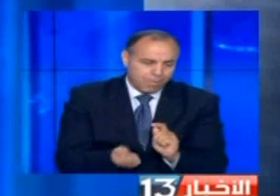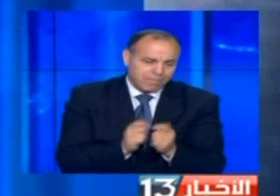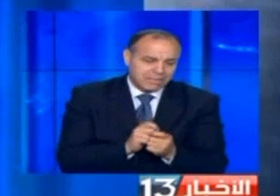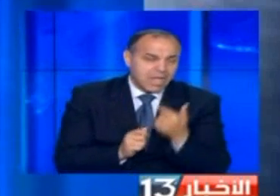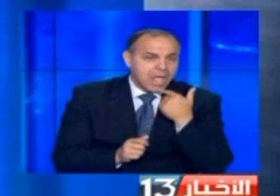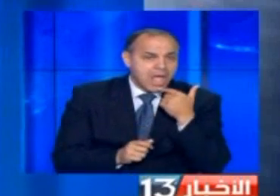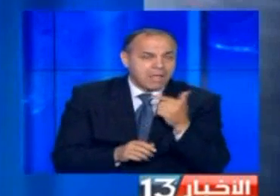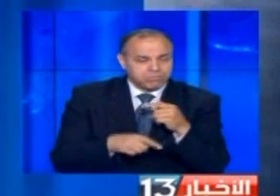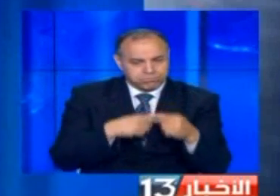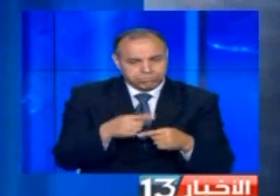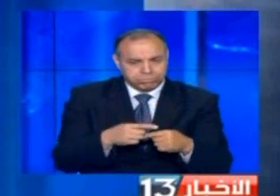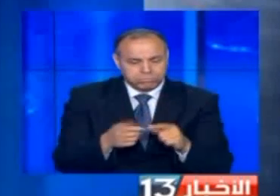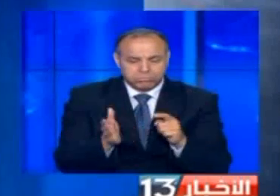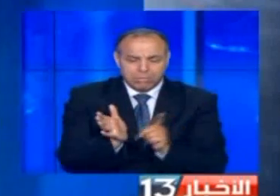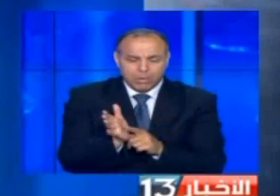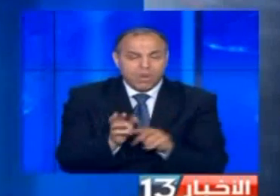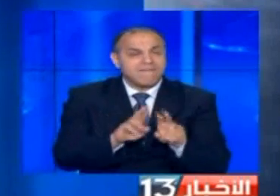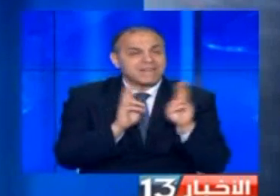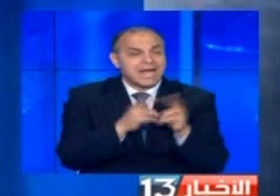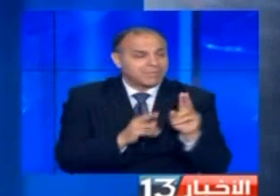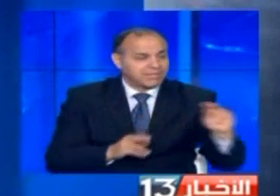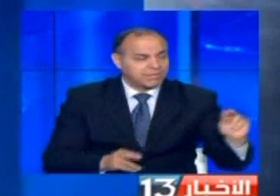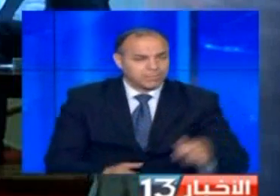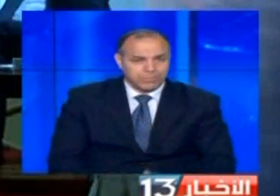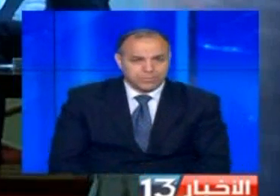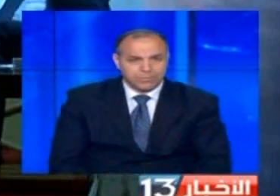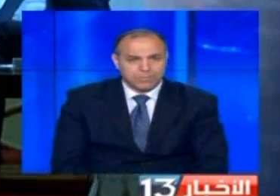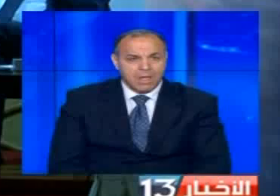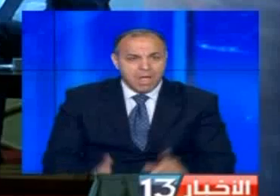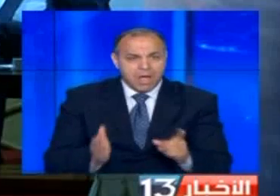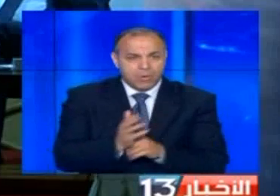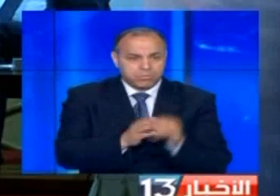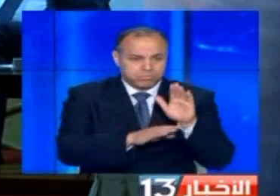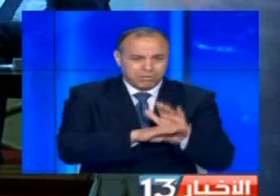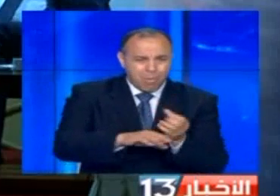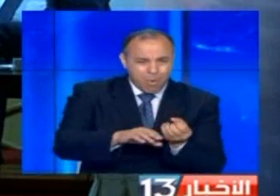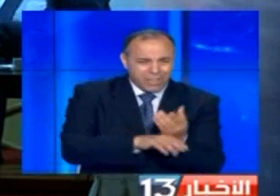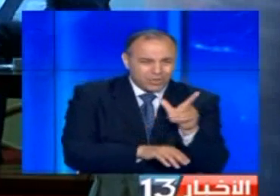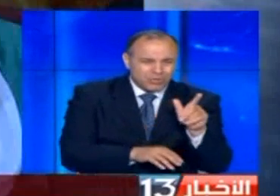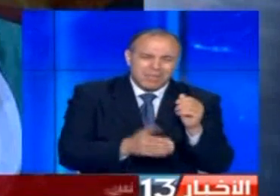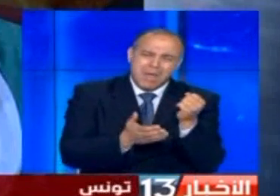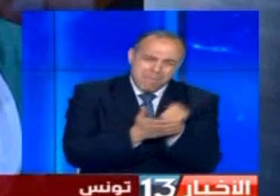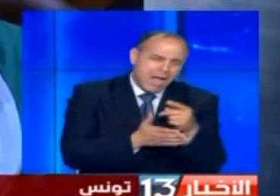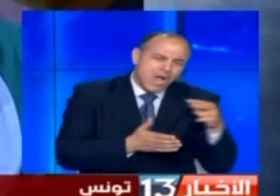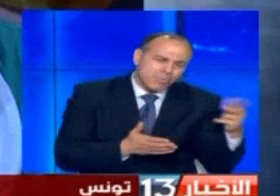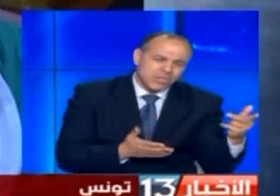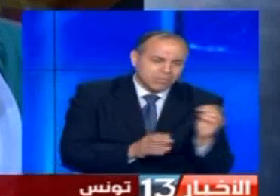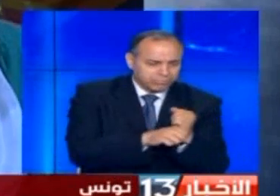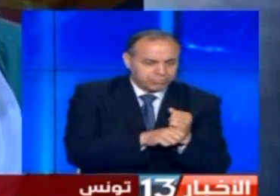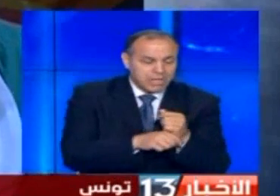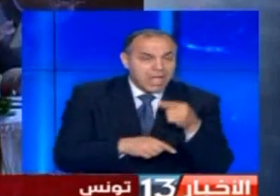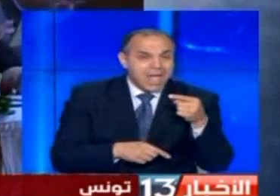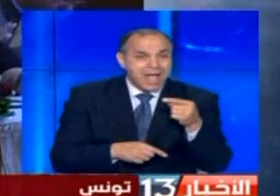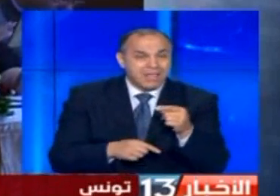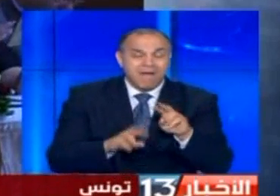على نحو يتماشى مع المعايير الدوليه قانون حمايه المعطيات الشخصيه في صيغته الحاليه لا يتماشى